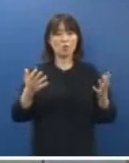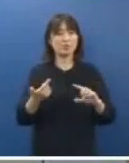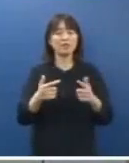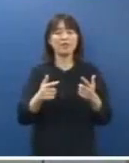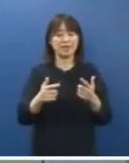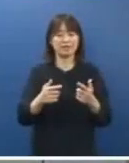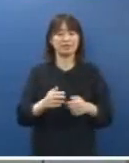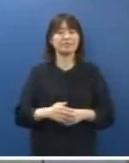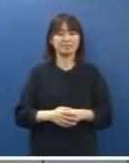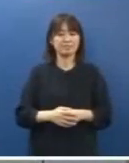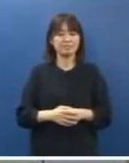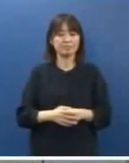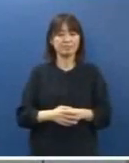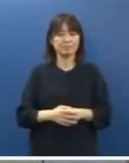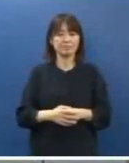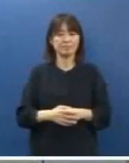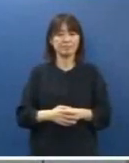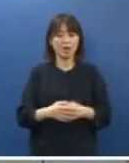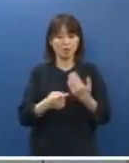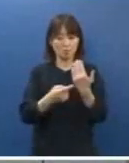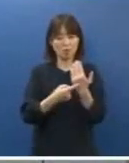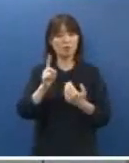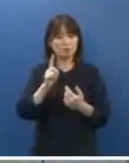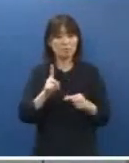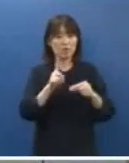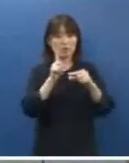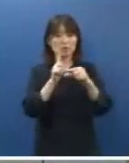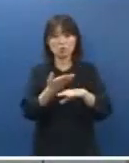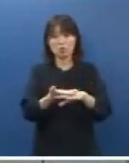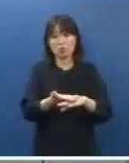とおそらくポイントになるのはこういう中等症2以